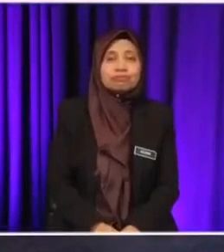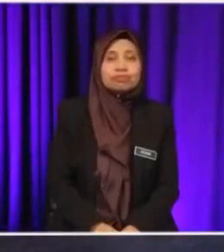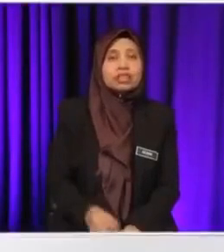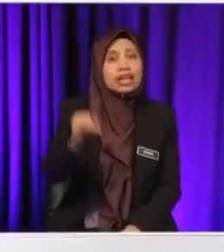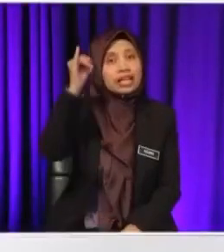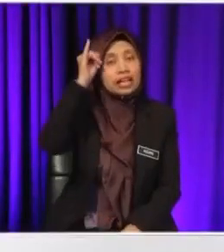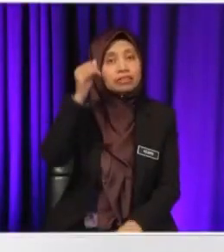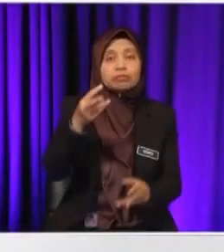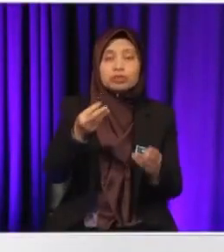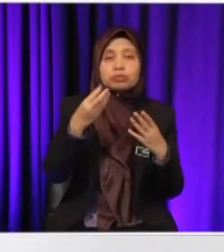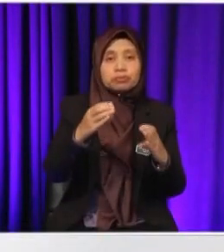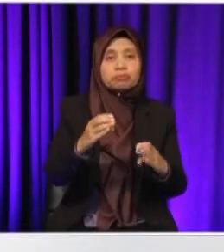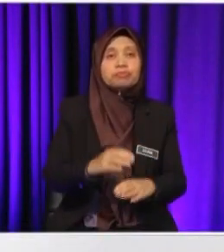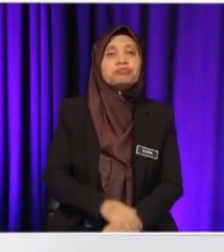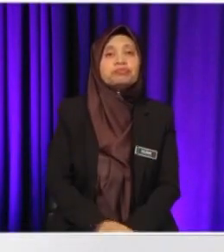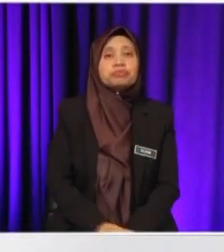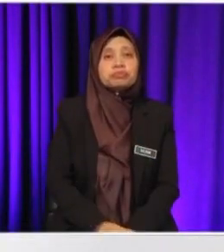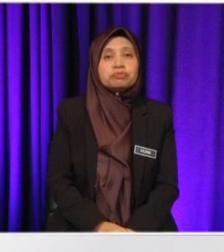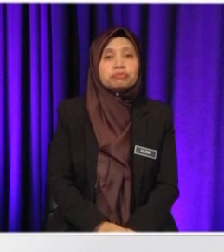Okey, Ilyas, silakan. Silakan.